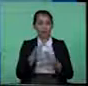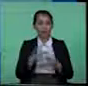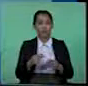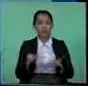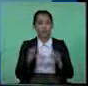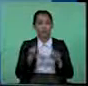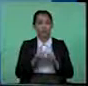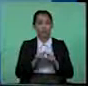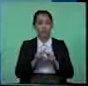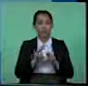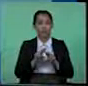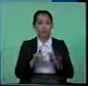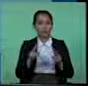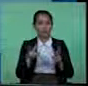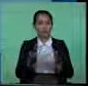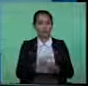xil bo'lsin.